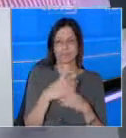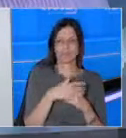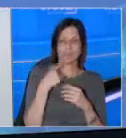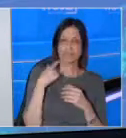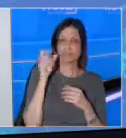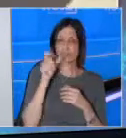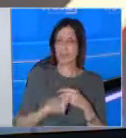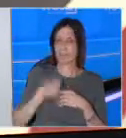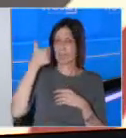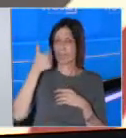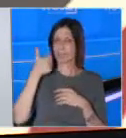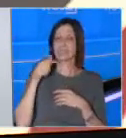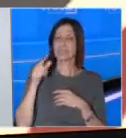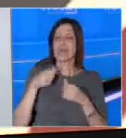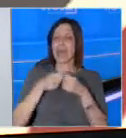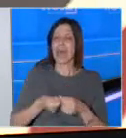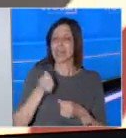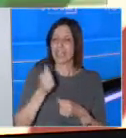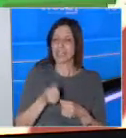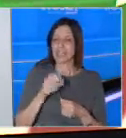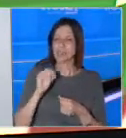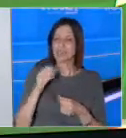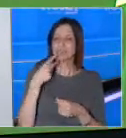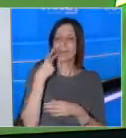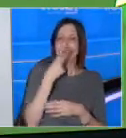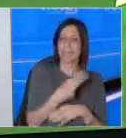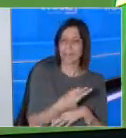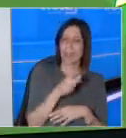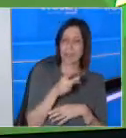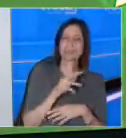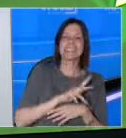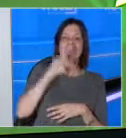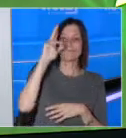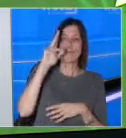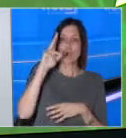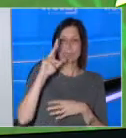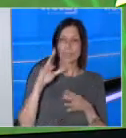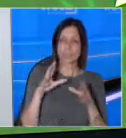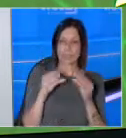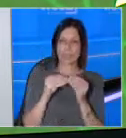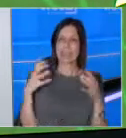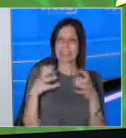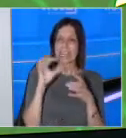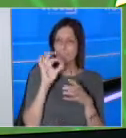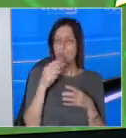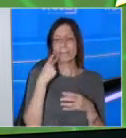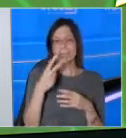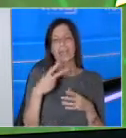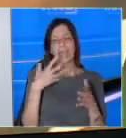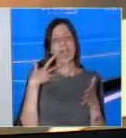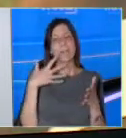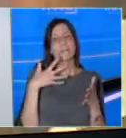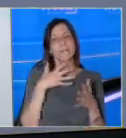כך. אז זה חבר הכנסת מוסי רז, שביקר כאמור בצפון, עם יתר סיעתו, וביקרו את הפצועים בלינץ',